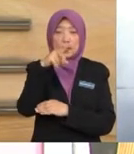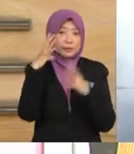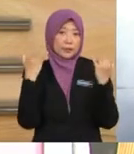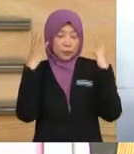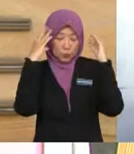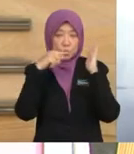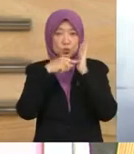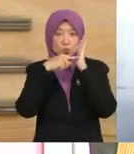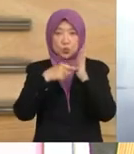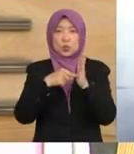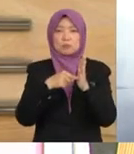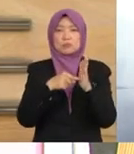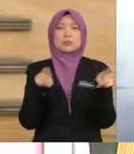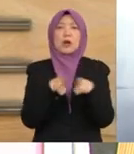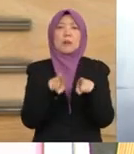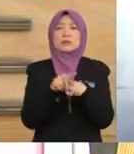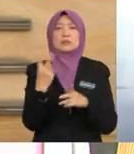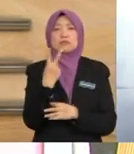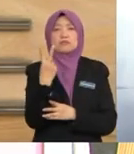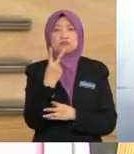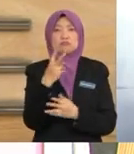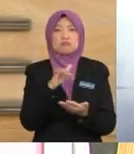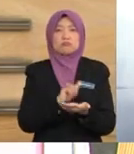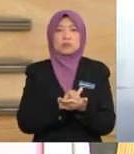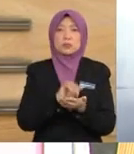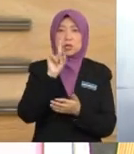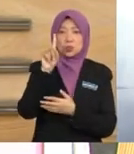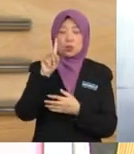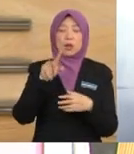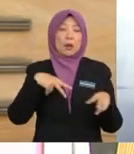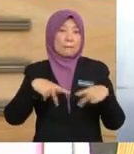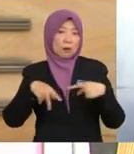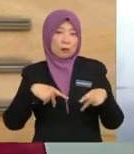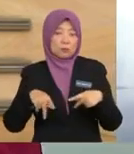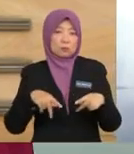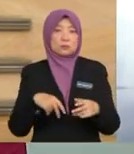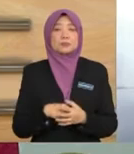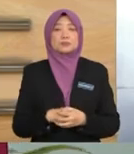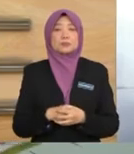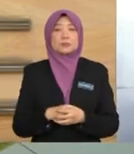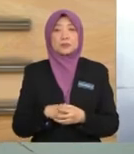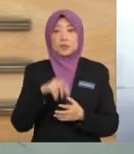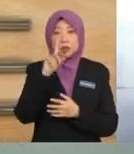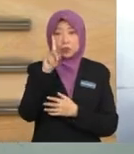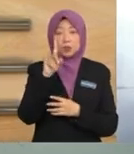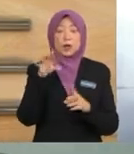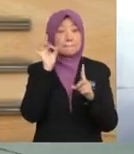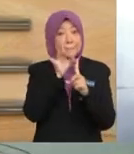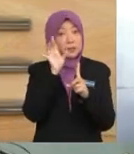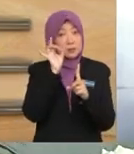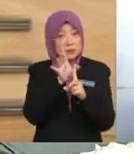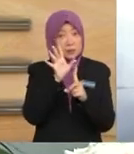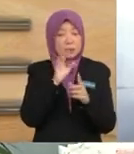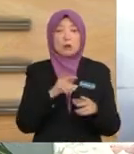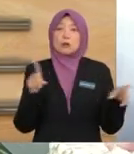Ini sama je sebenarnya dua ni. Okey, satu plastik, satu daripada stainless steel. Okey, kegunaannya